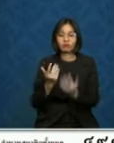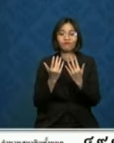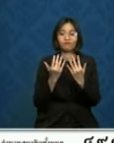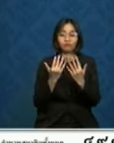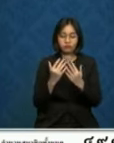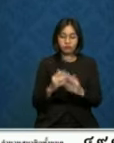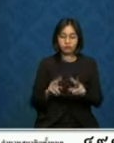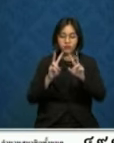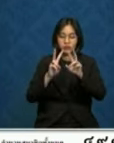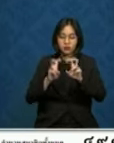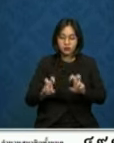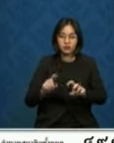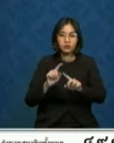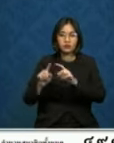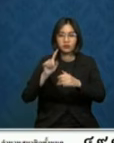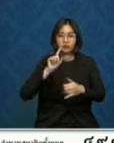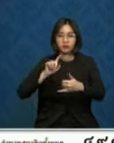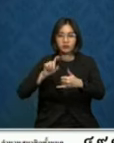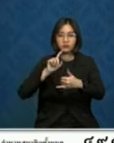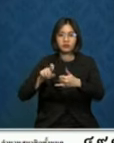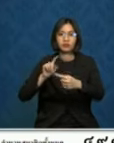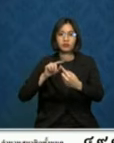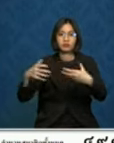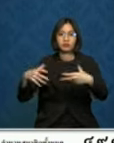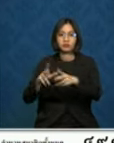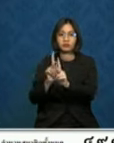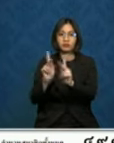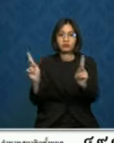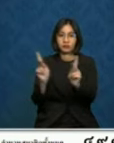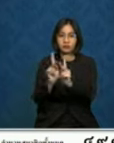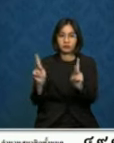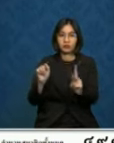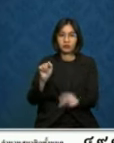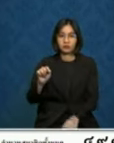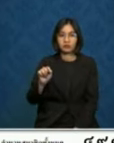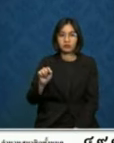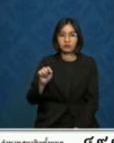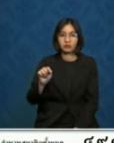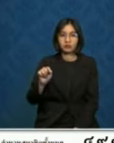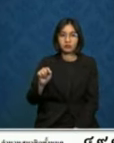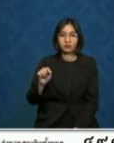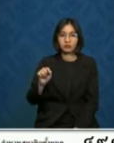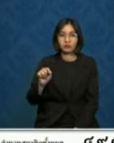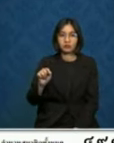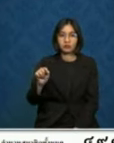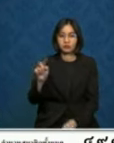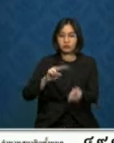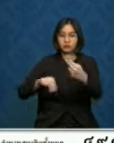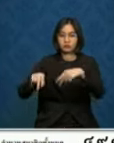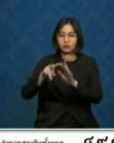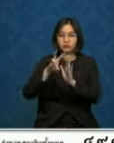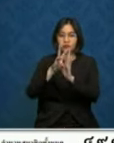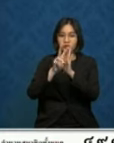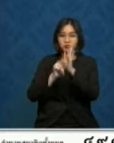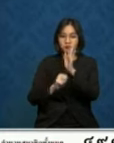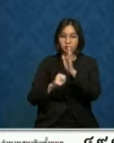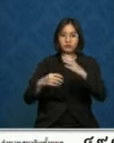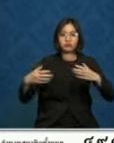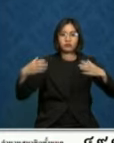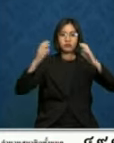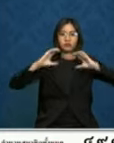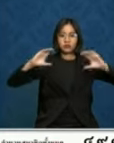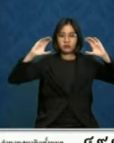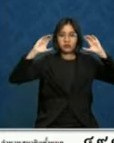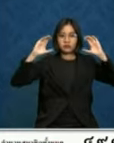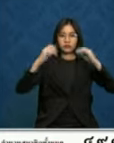ลสอบจากคณะกรรมการสอบวินัยของข้าราชการในหน่วยงาน